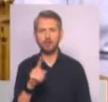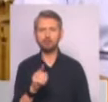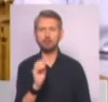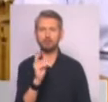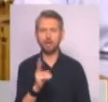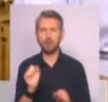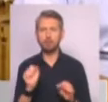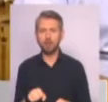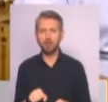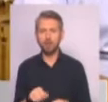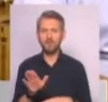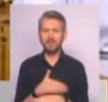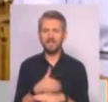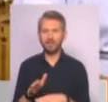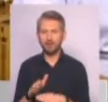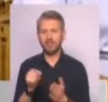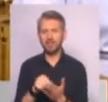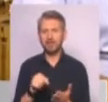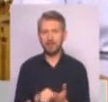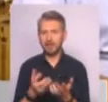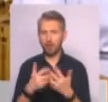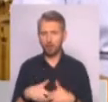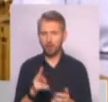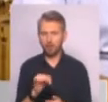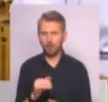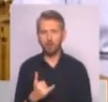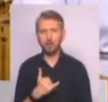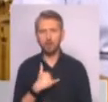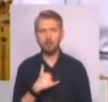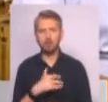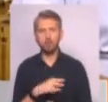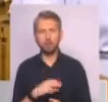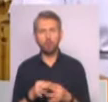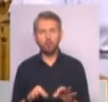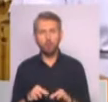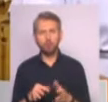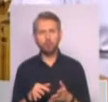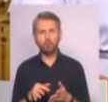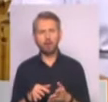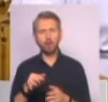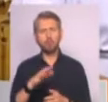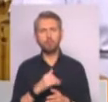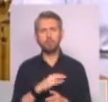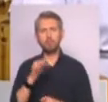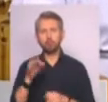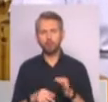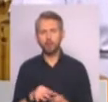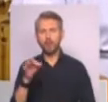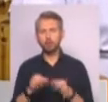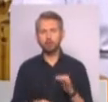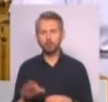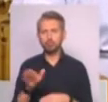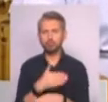може відкривати рахунки. У мене був суд, і суд присудив на трьох людей по